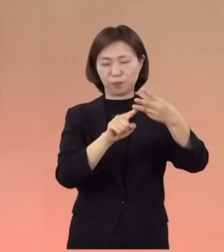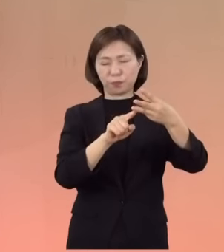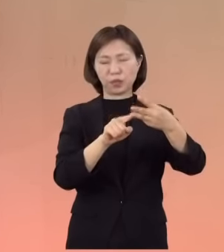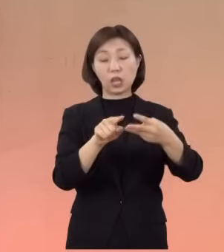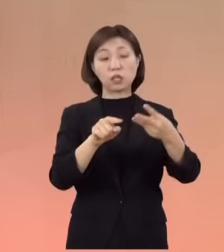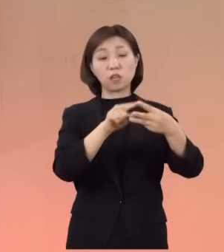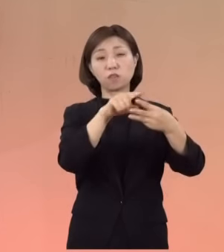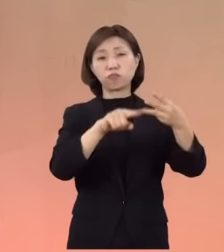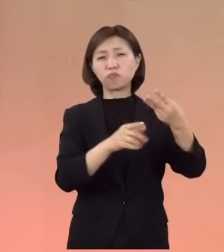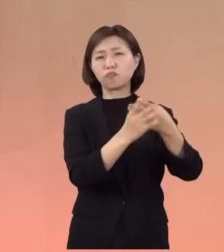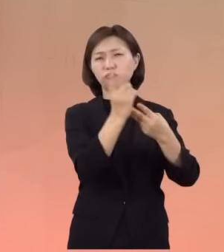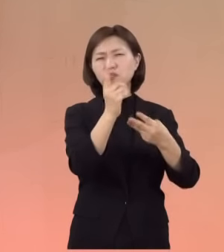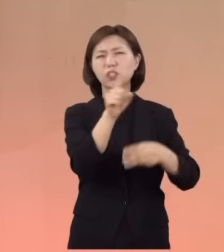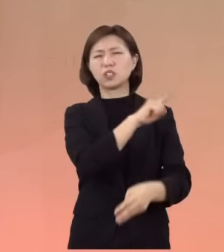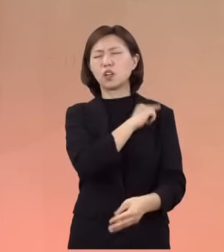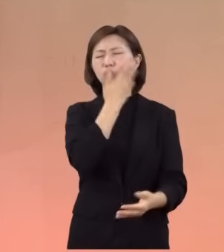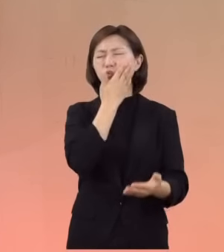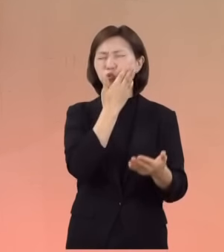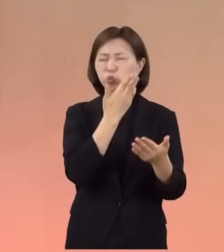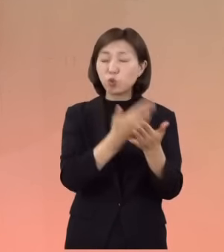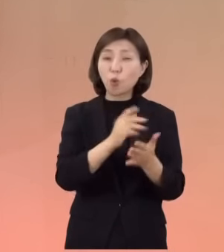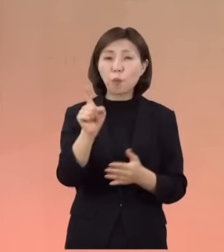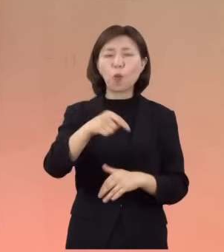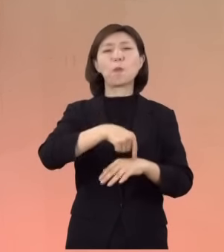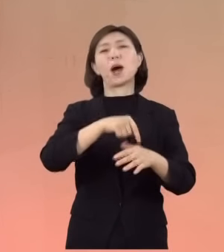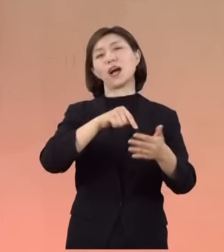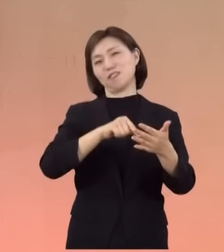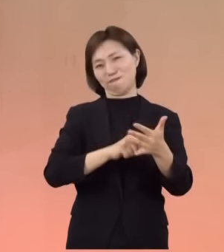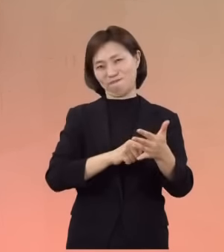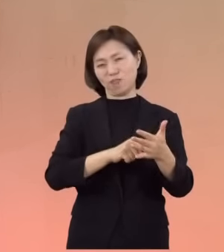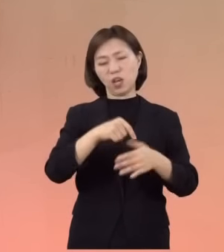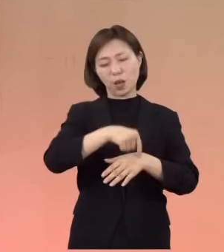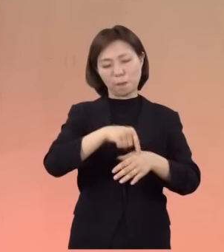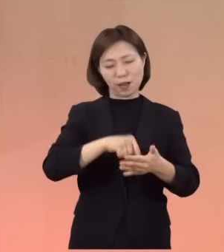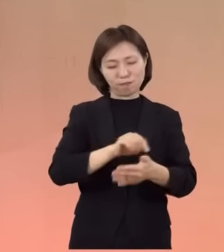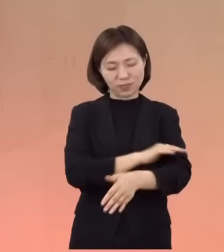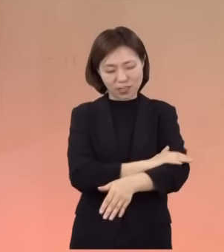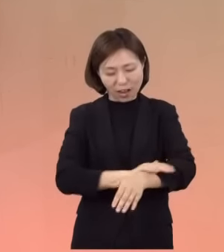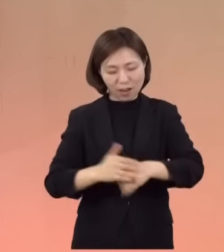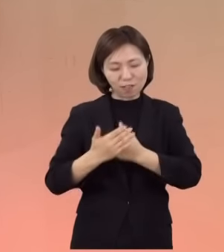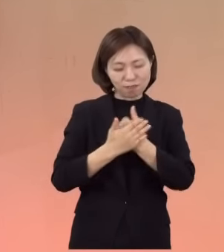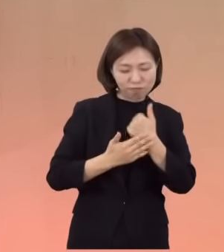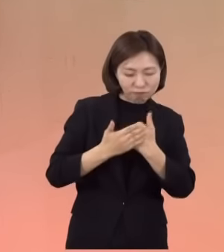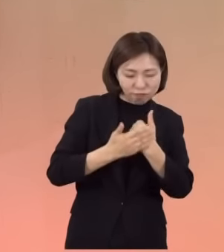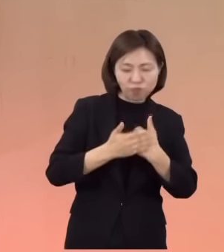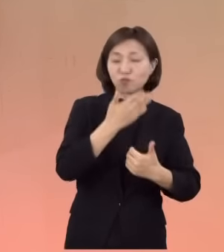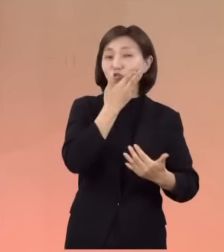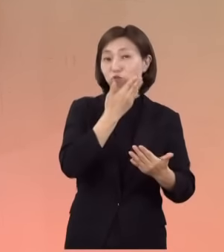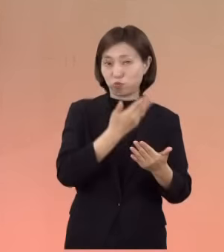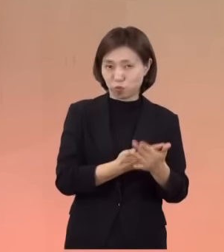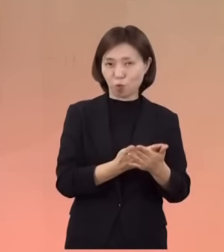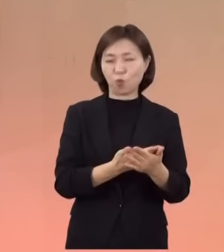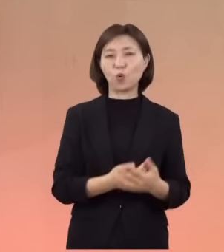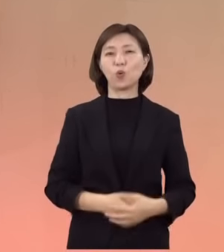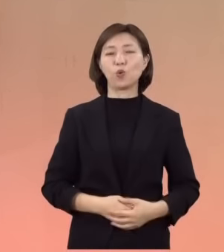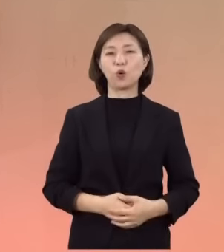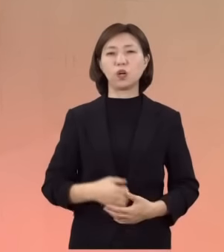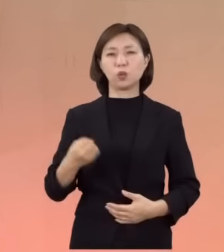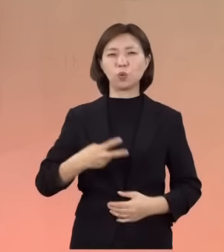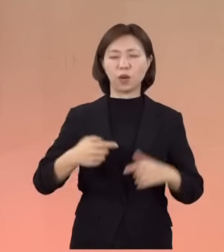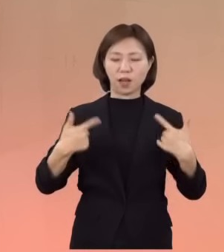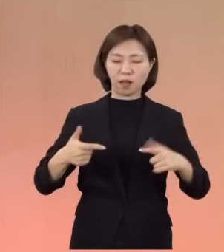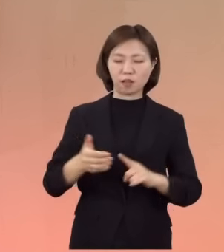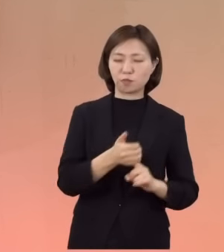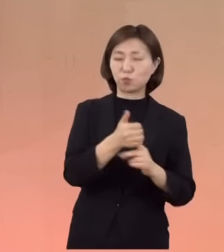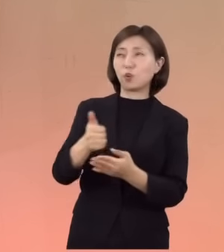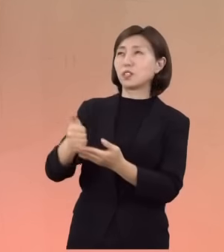마음 마음을 잘 닦고 마음을 잘 다스리는 거 그리고 늘 항상